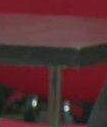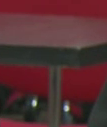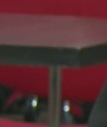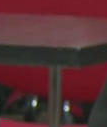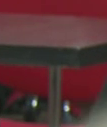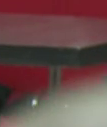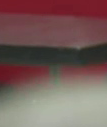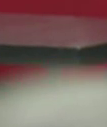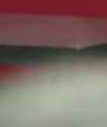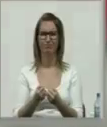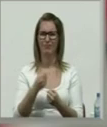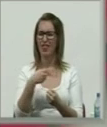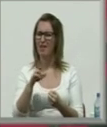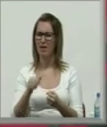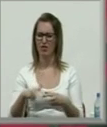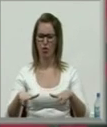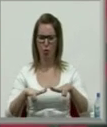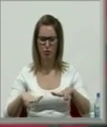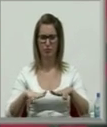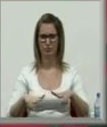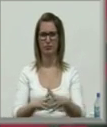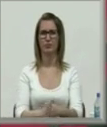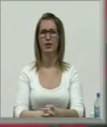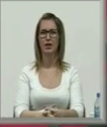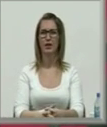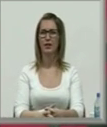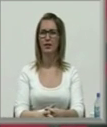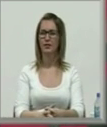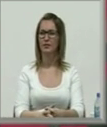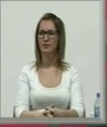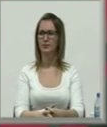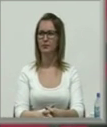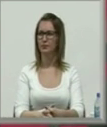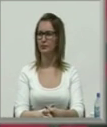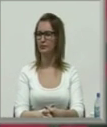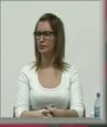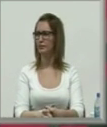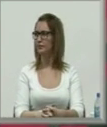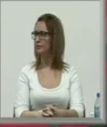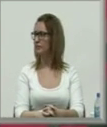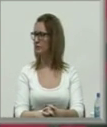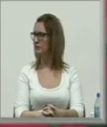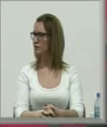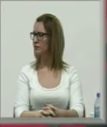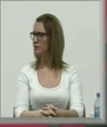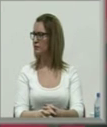nie mniejszej wagi, dramatów rodzinnych. I proszę mi wierzyć, że